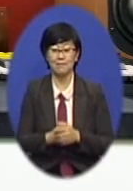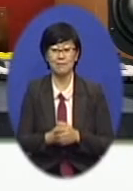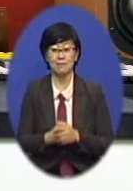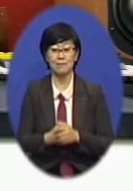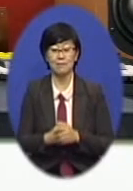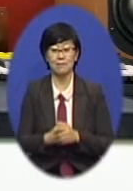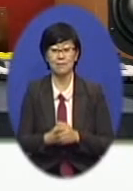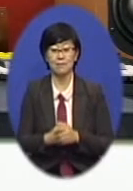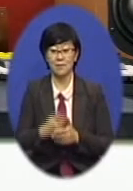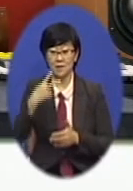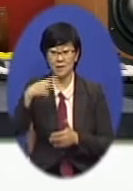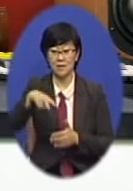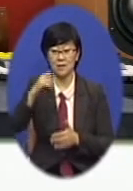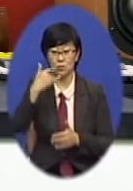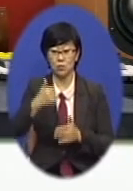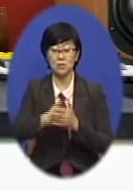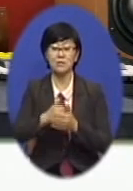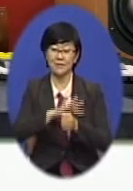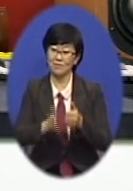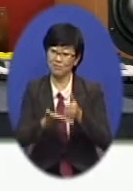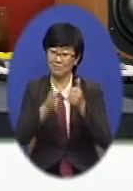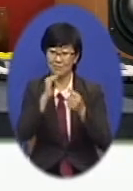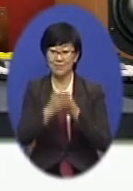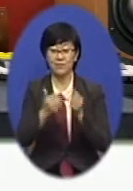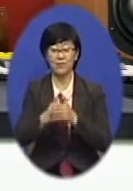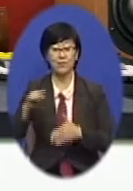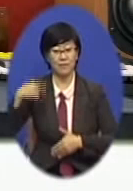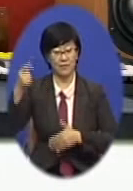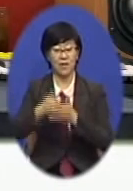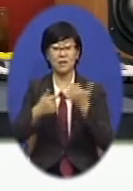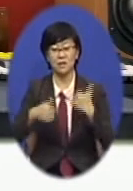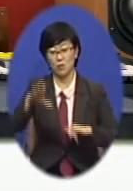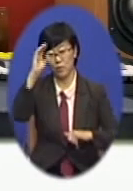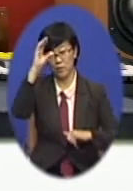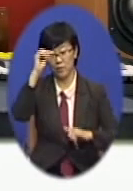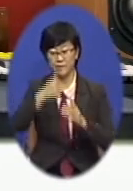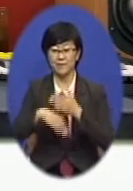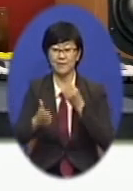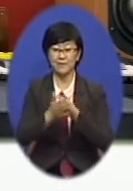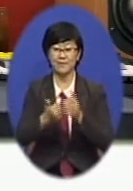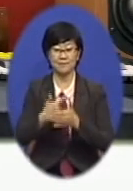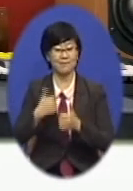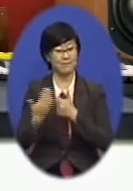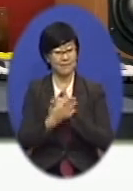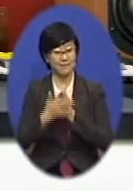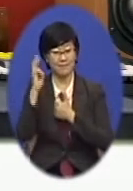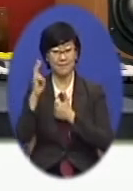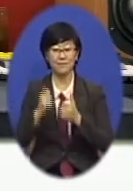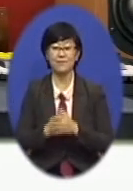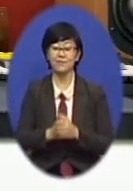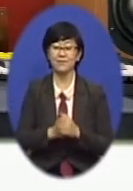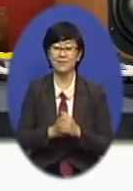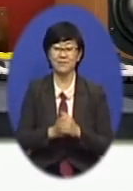또 이렇게 시아버님 시어머님을 훌륭하게 모시니까 이 다음에 또 자식들이 또 그걸 보훈을 받아서 예, 어머니 아버님께